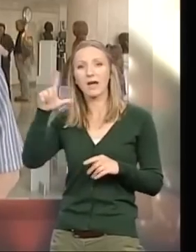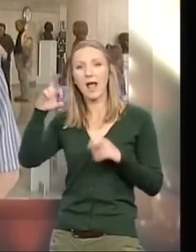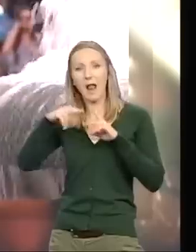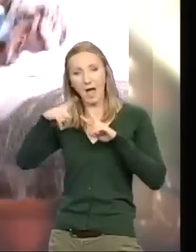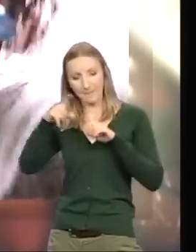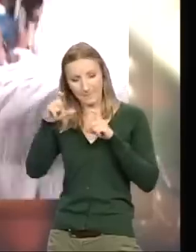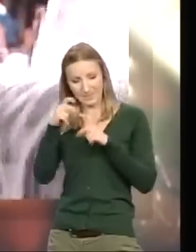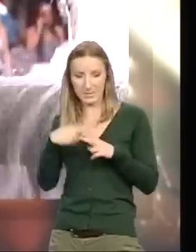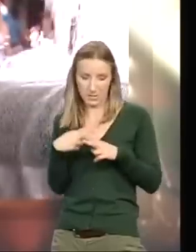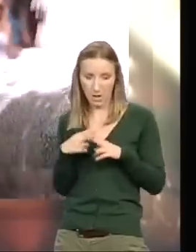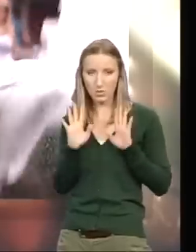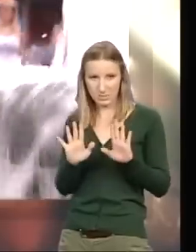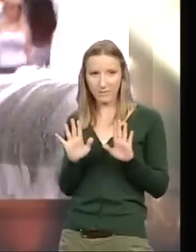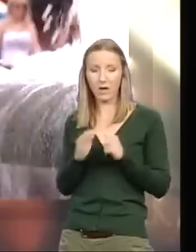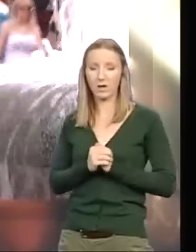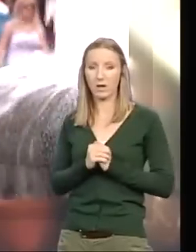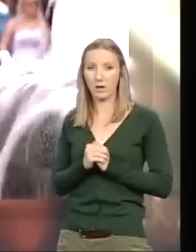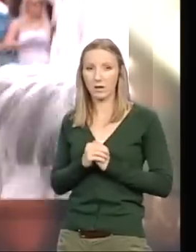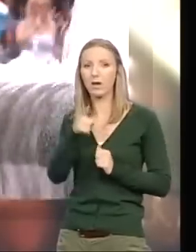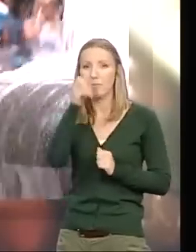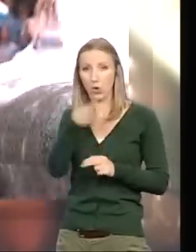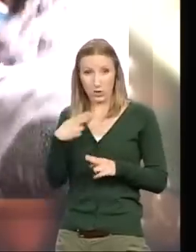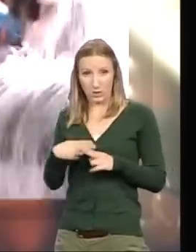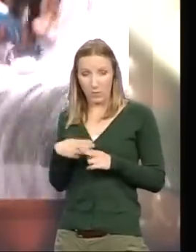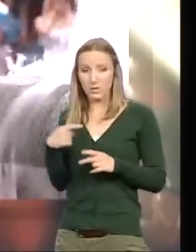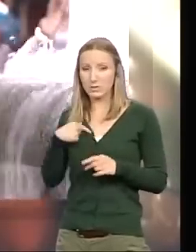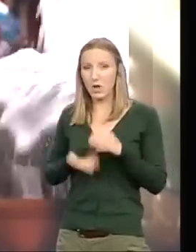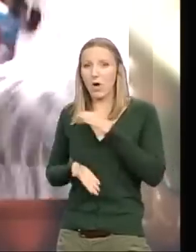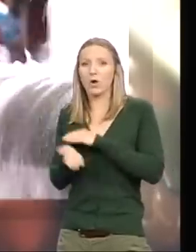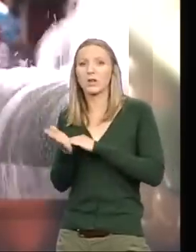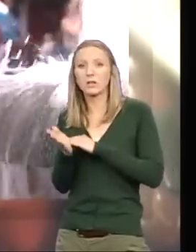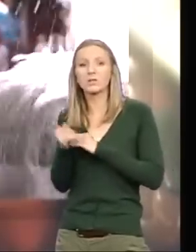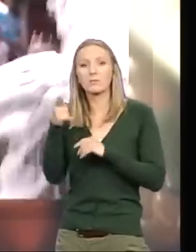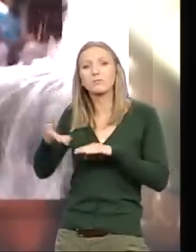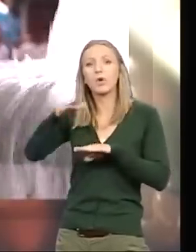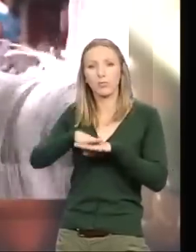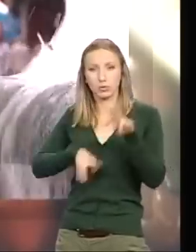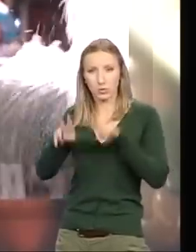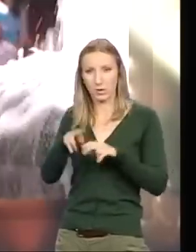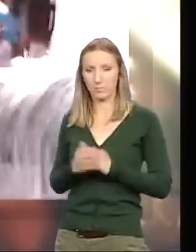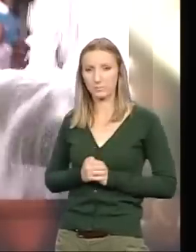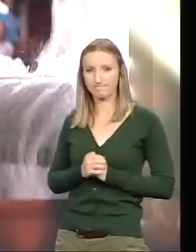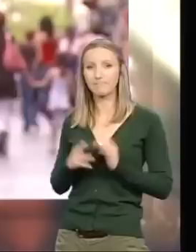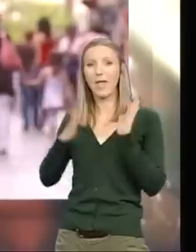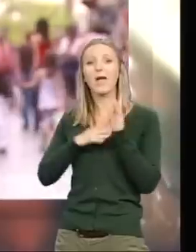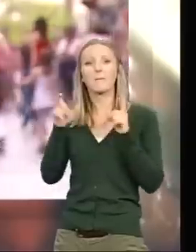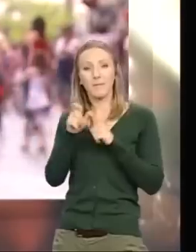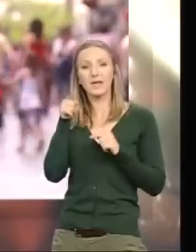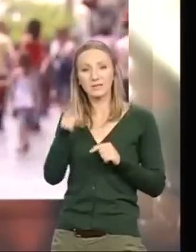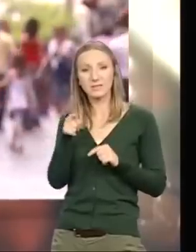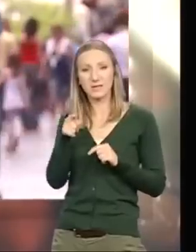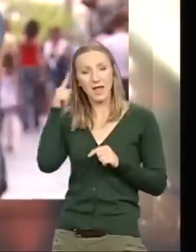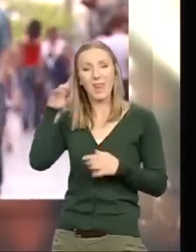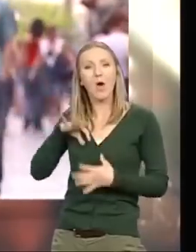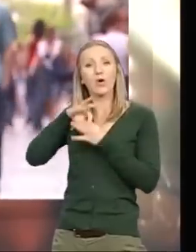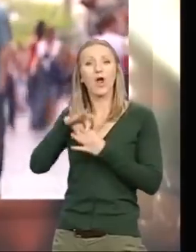i odlazio sam na dopunsku terapiju. Multiplaskleroza je najčešće neurološko